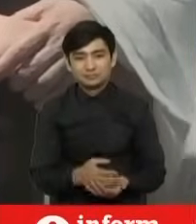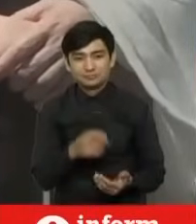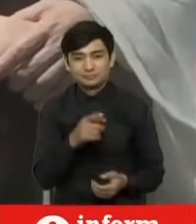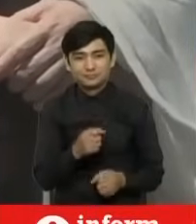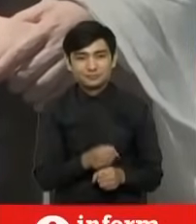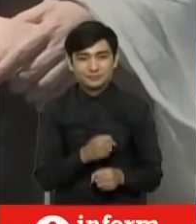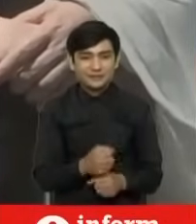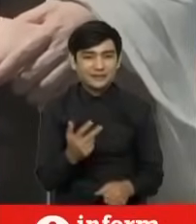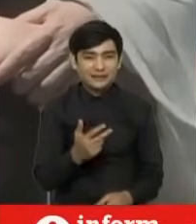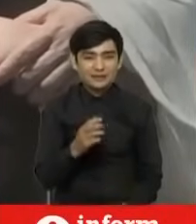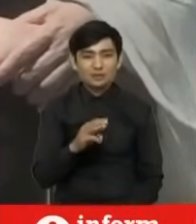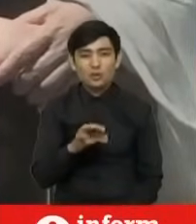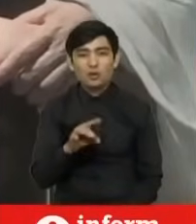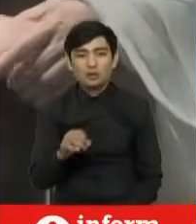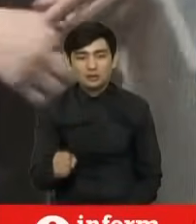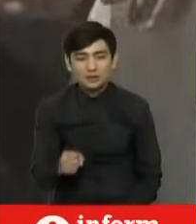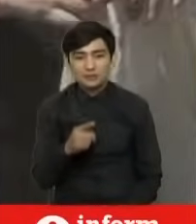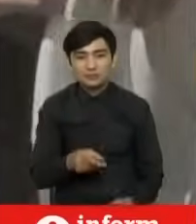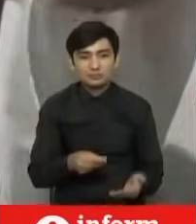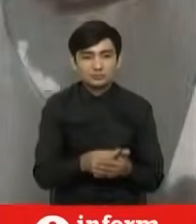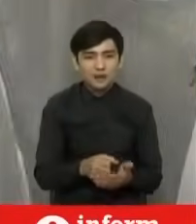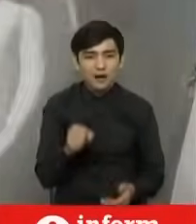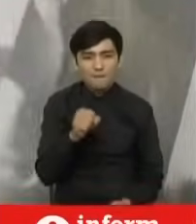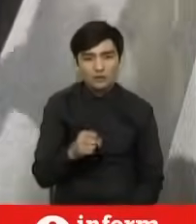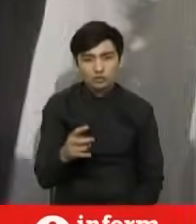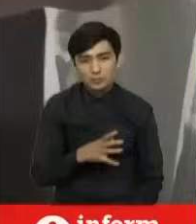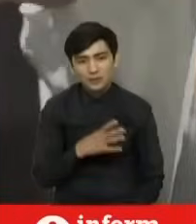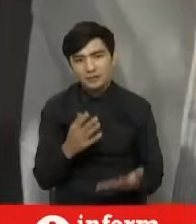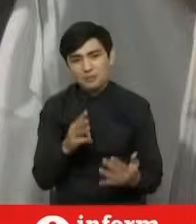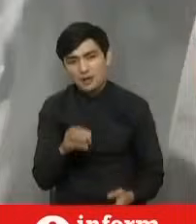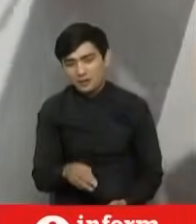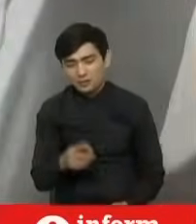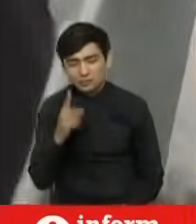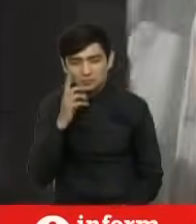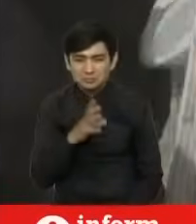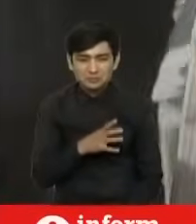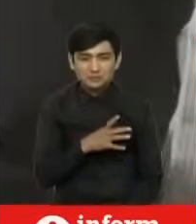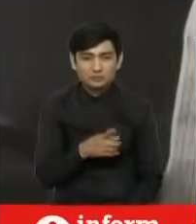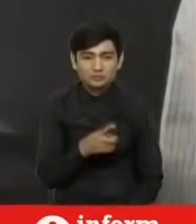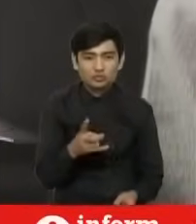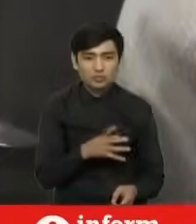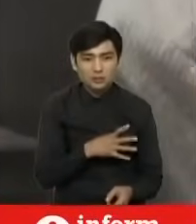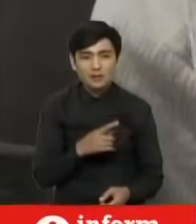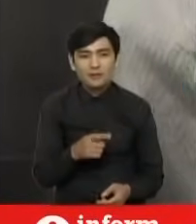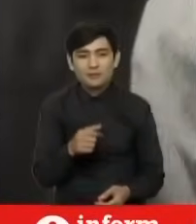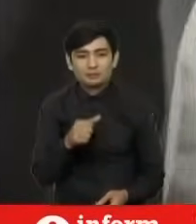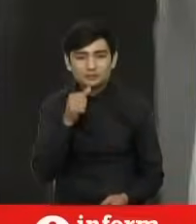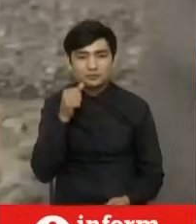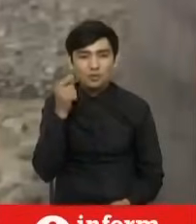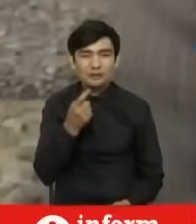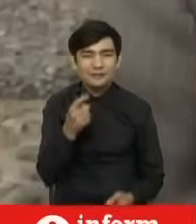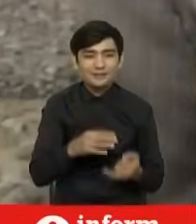на эту землю. Он должен был расплатиться в августе, то ли бартером, то ли что, с предыдущим хозяином